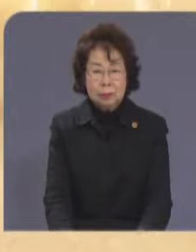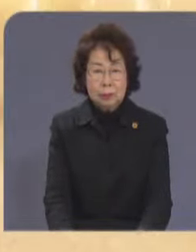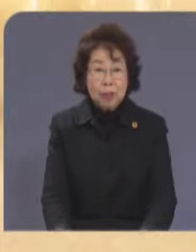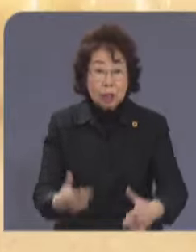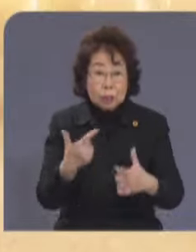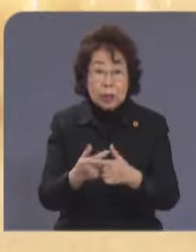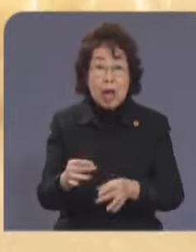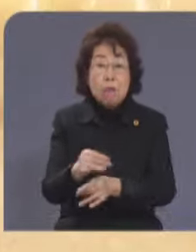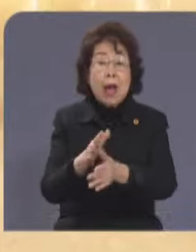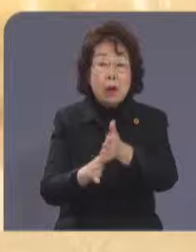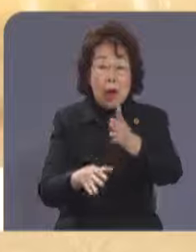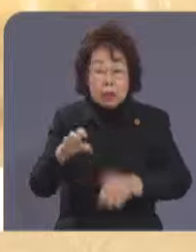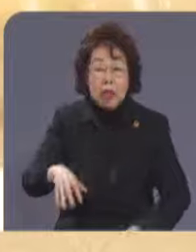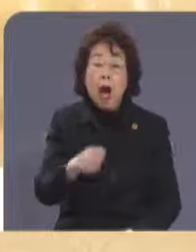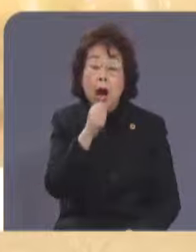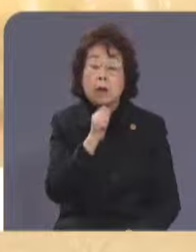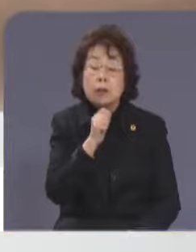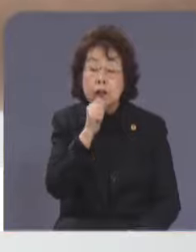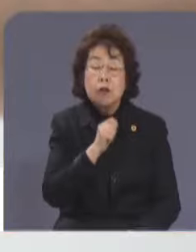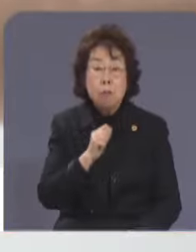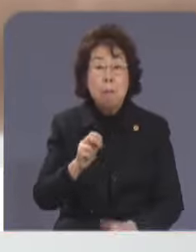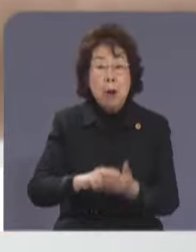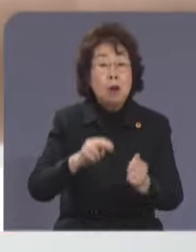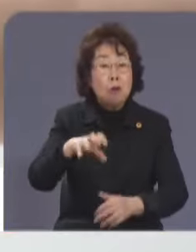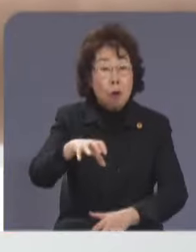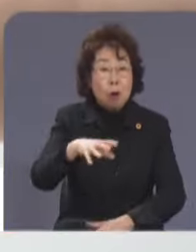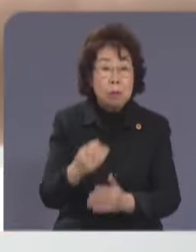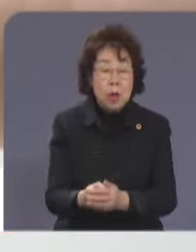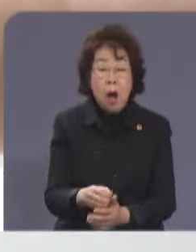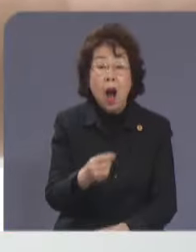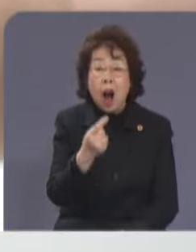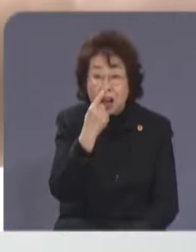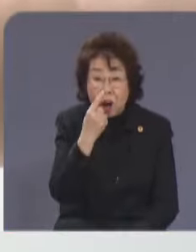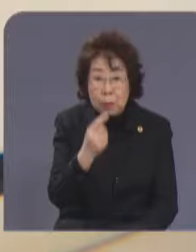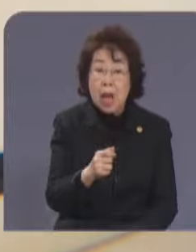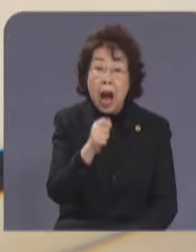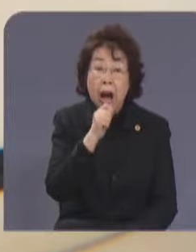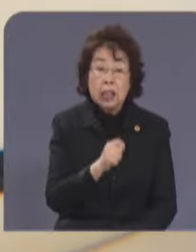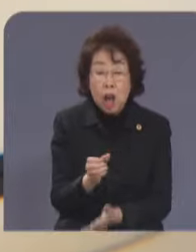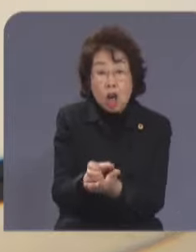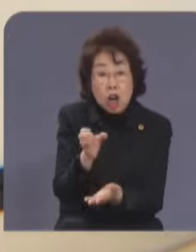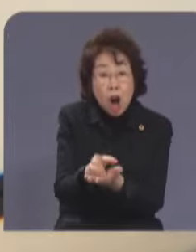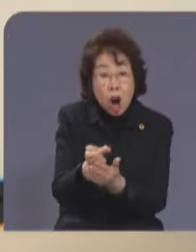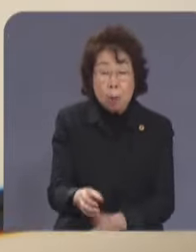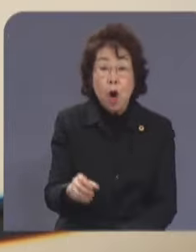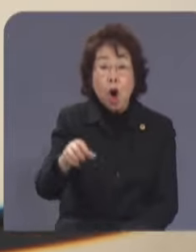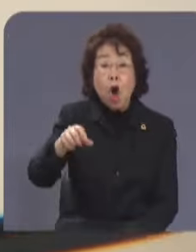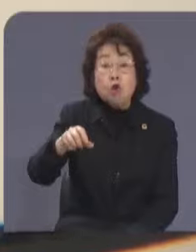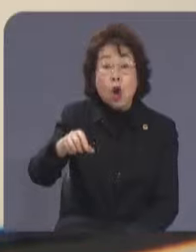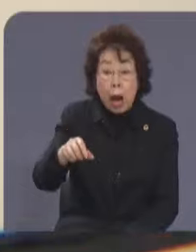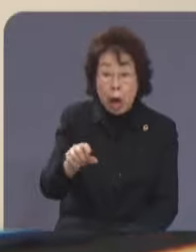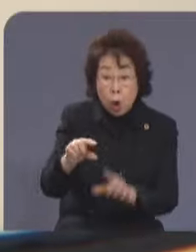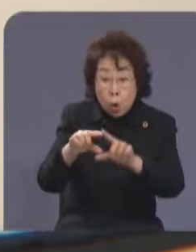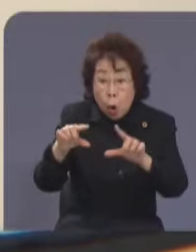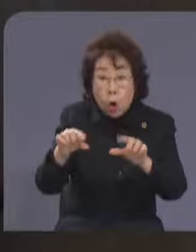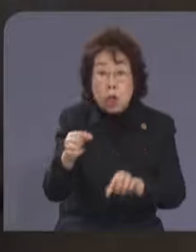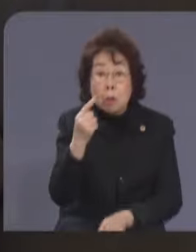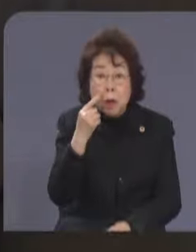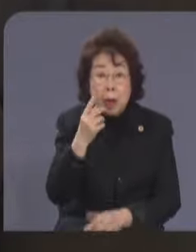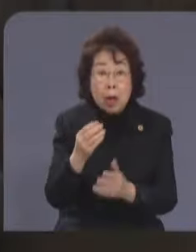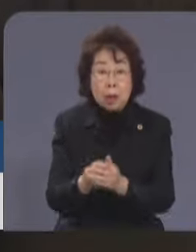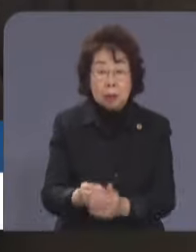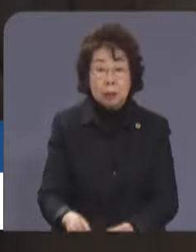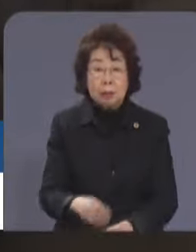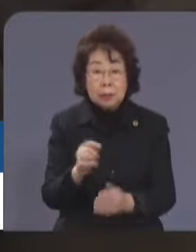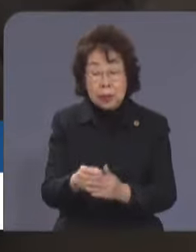부산의 한 백화점 아이스크림 매장. 이곳에서 판매하는 커피와 아이스크림 컵에는 QR코드가 찍혀 있습니다.